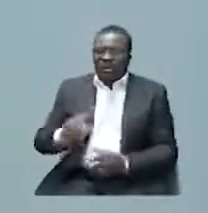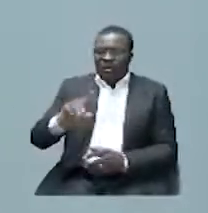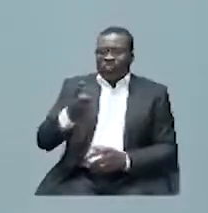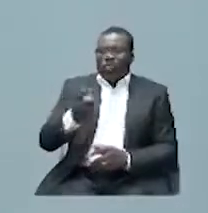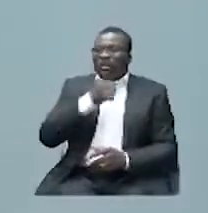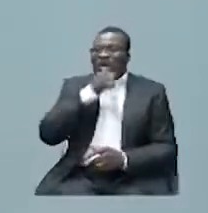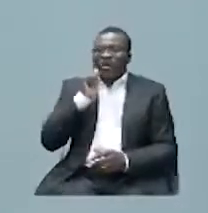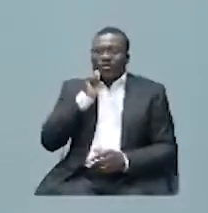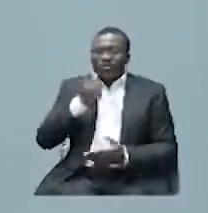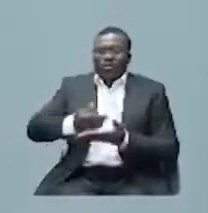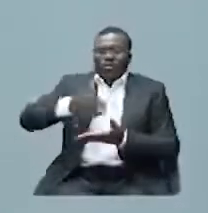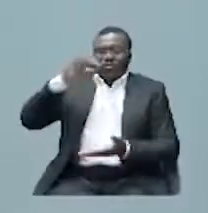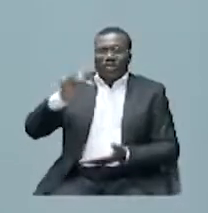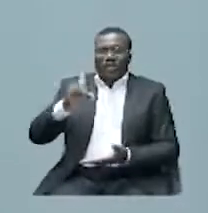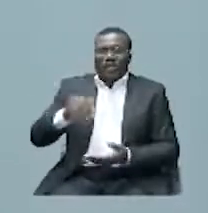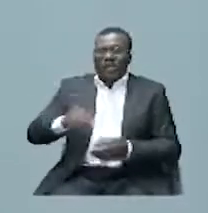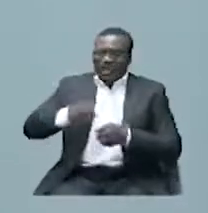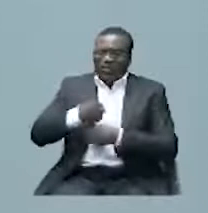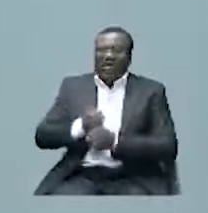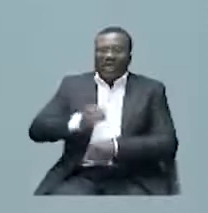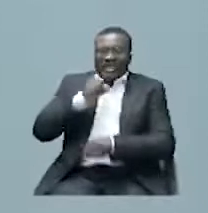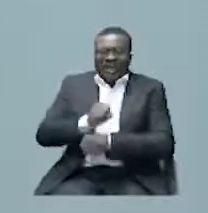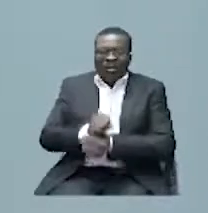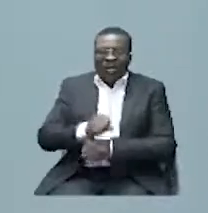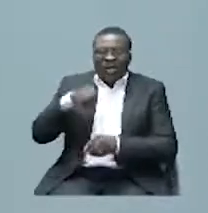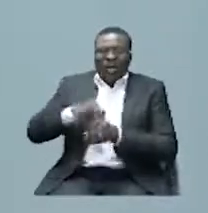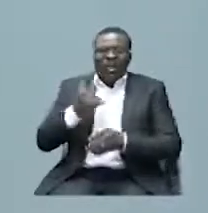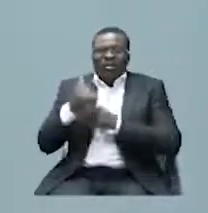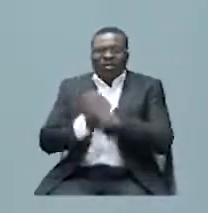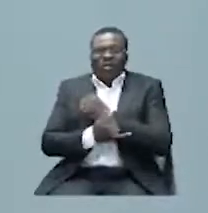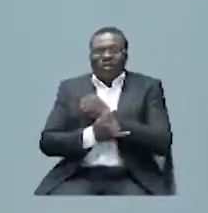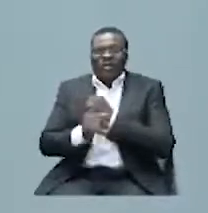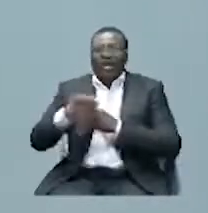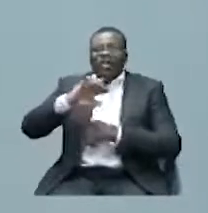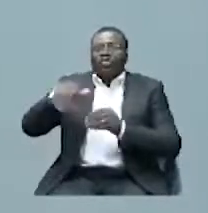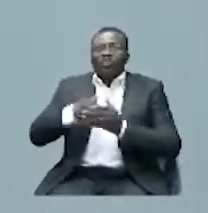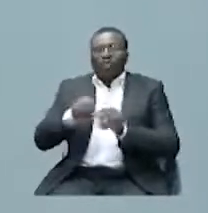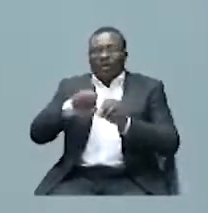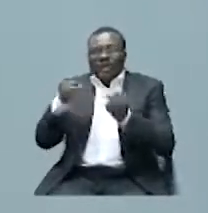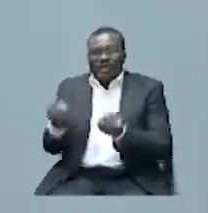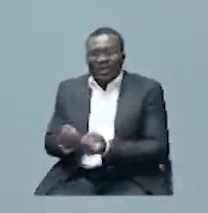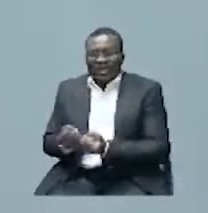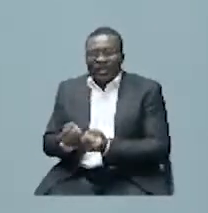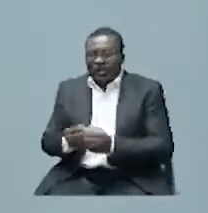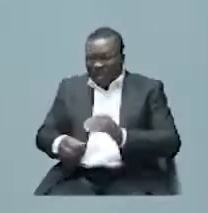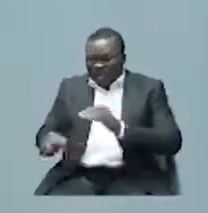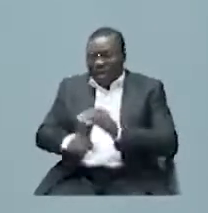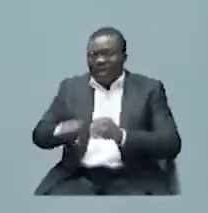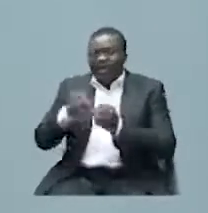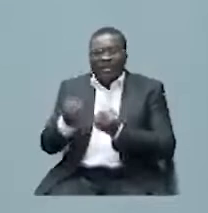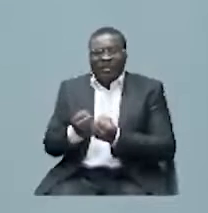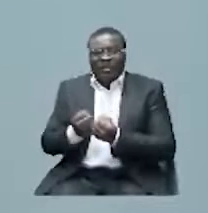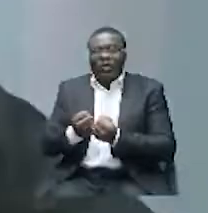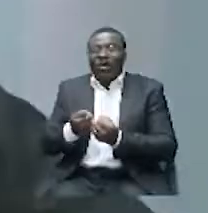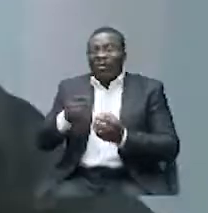création de richesse, création d'emplois, il faut le savoir, de notre pays. Tous les secteurs, les sous-secteurs du secteur agricole, que ce soit la